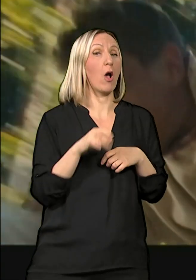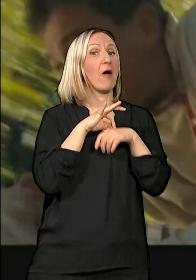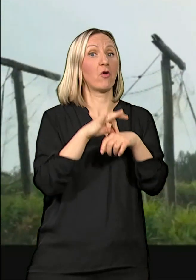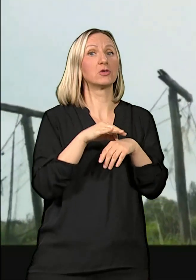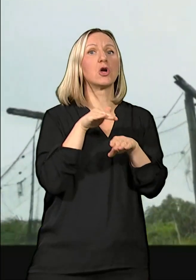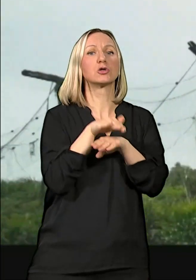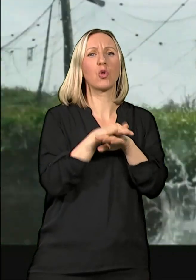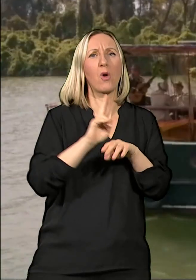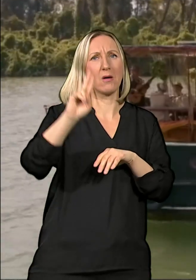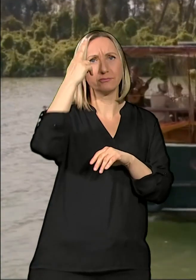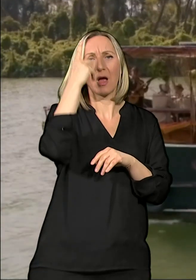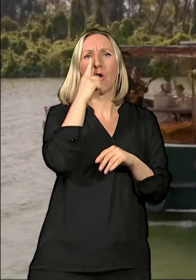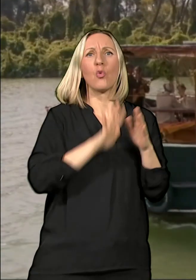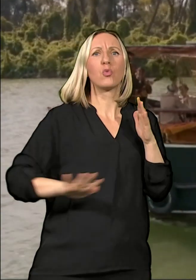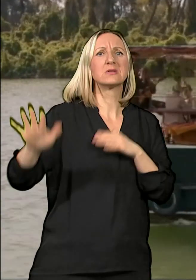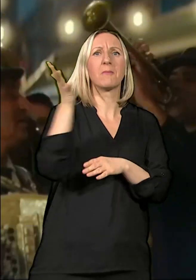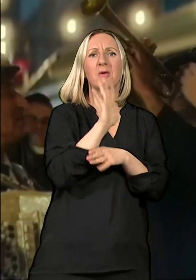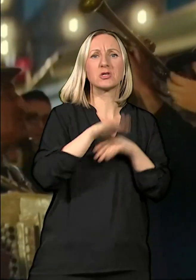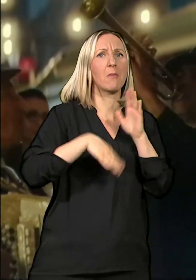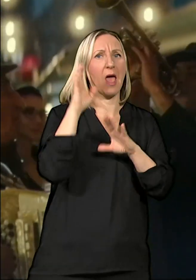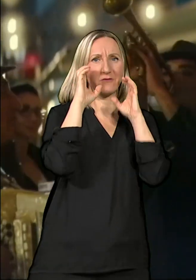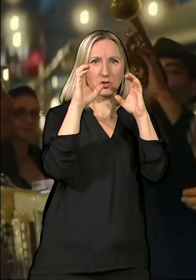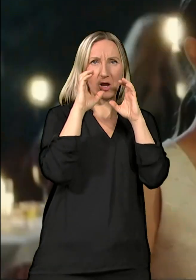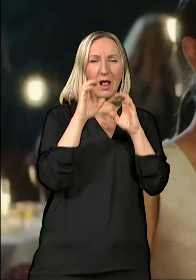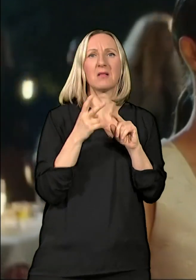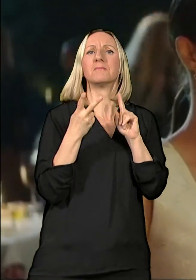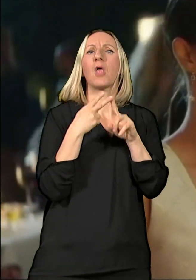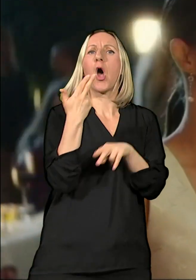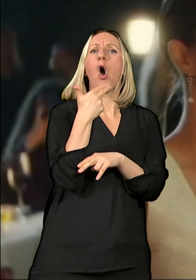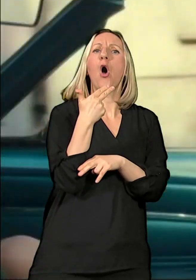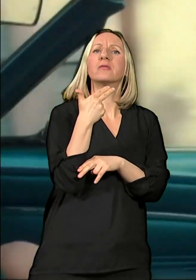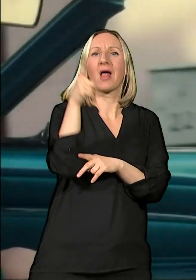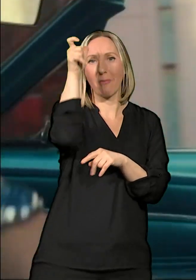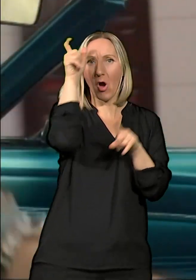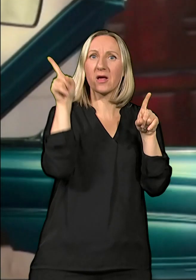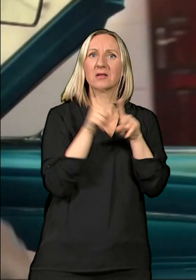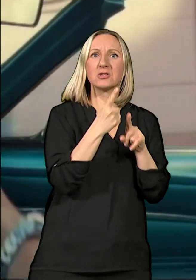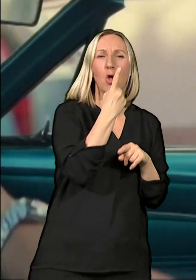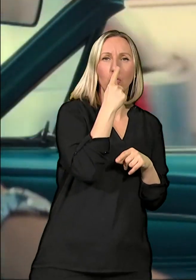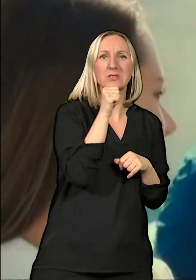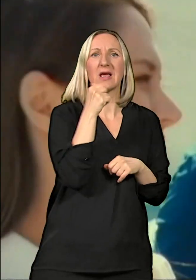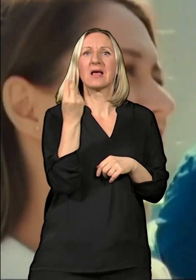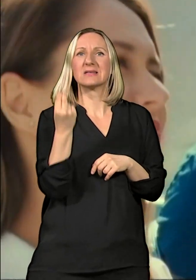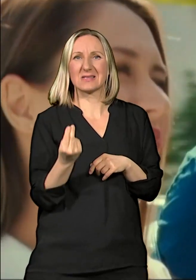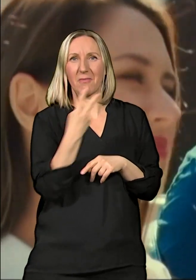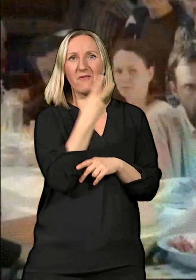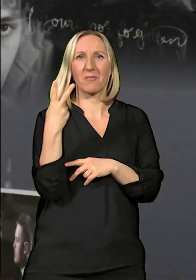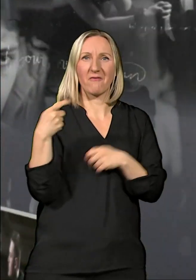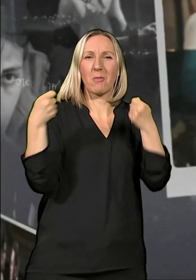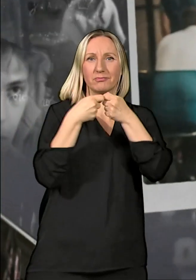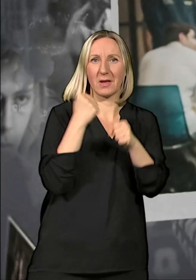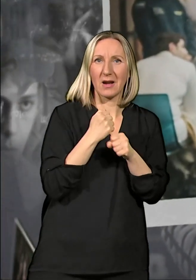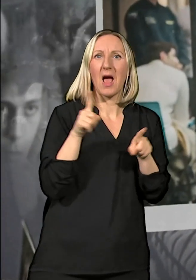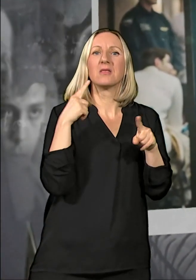ruskog bioskopa. Sledi filmska komedija Hotel Beograd, realizovana u rusko-srpskoj koprodukciji, zatim igra u filmu